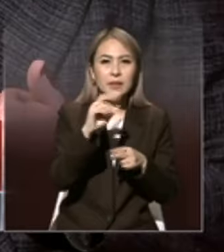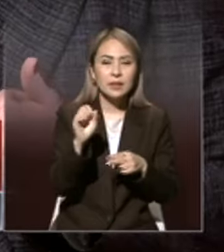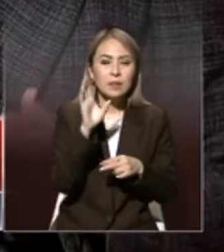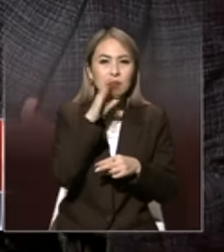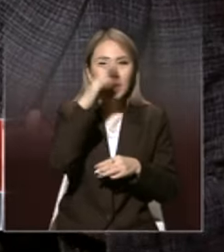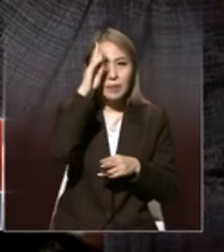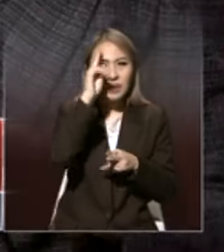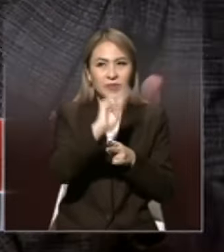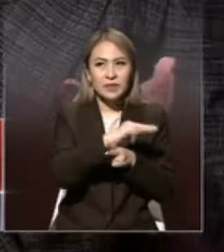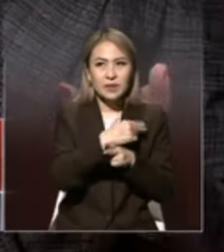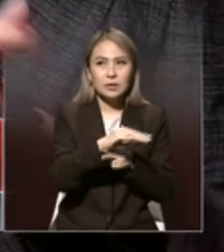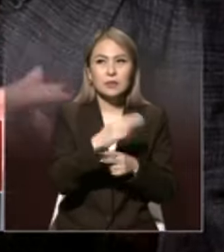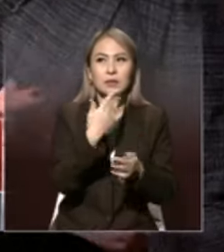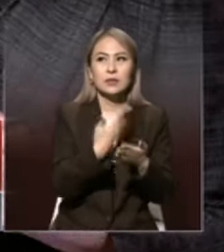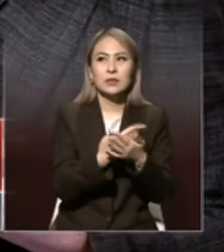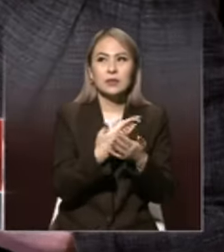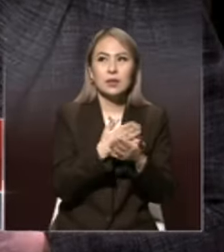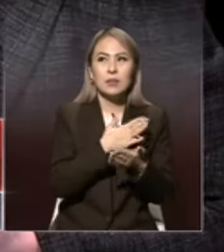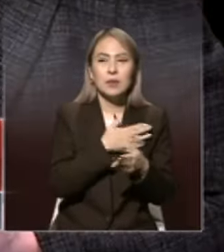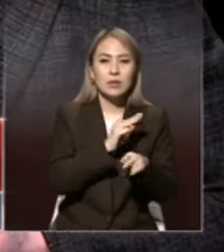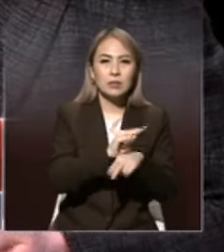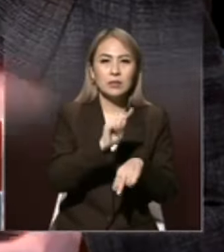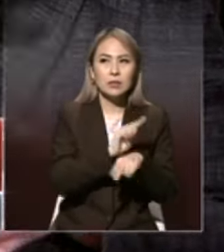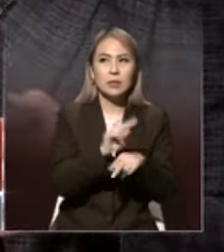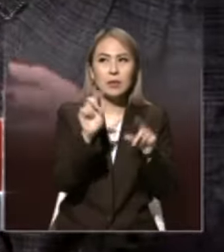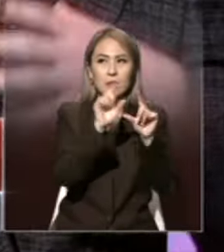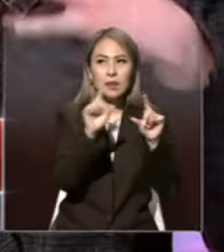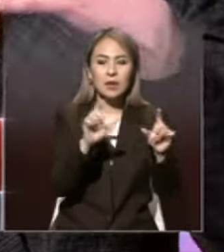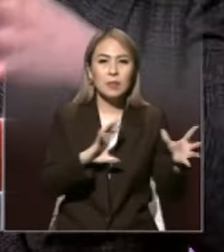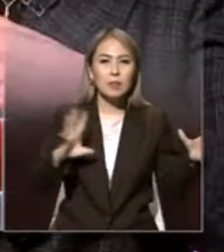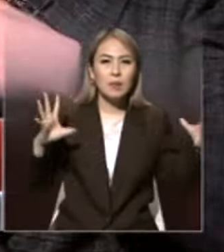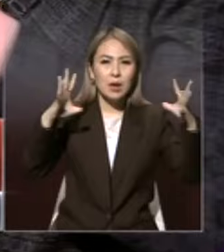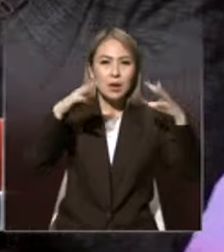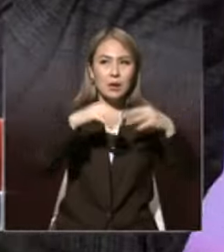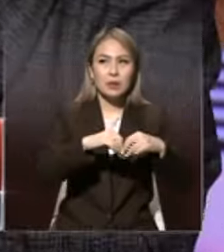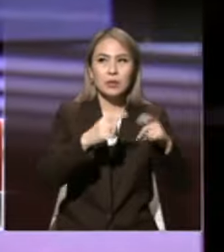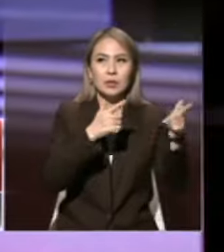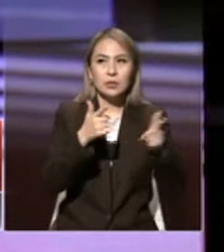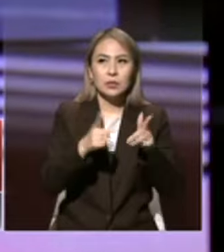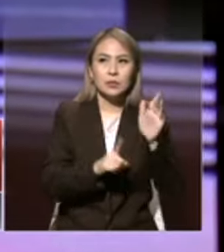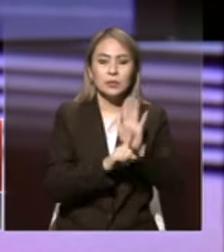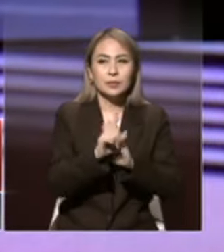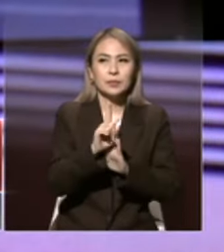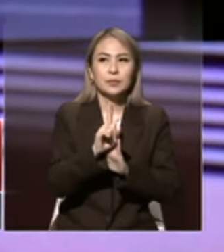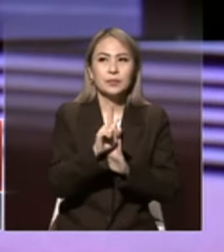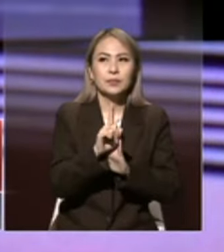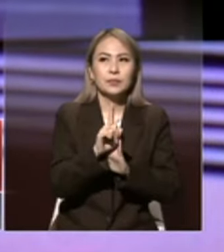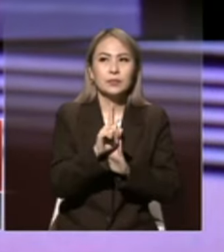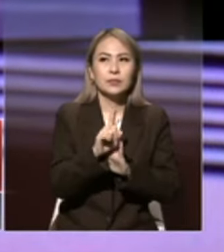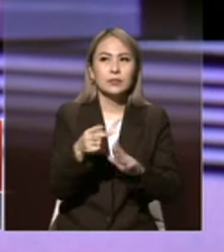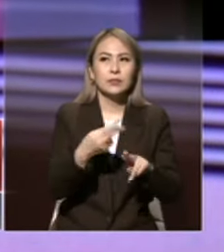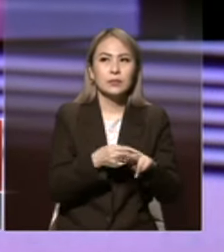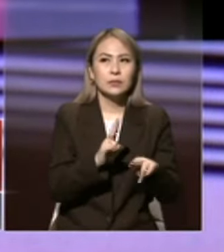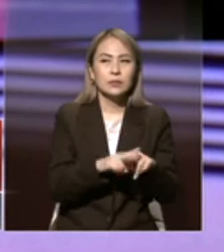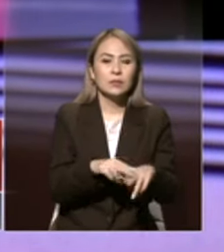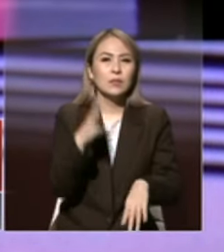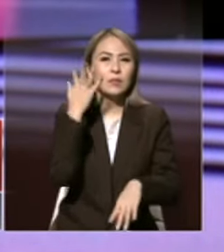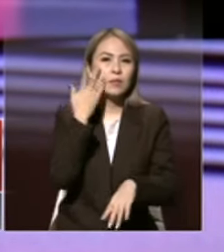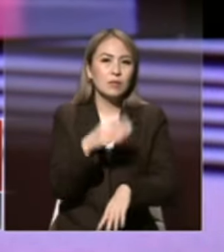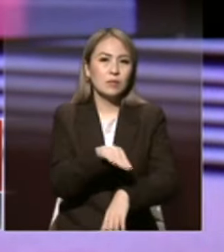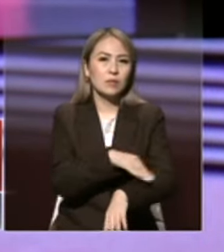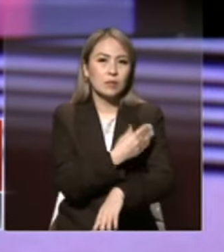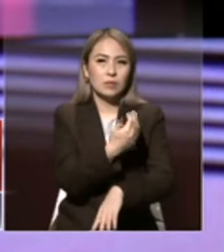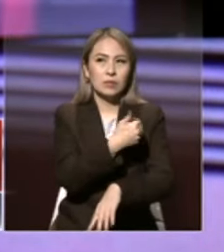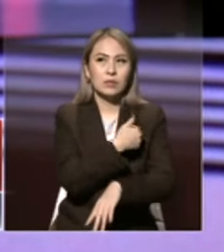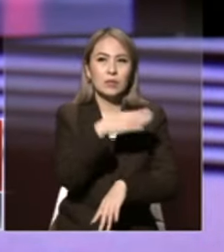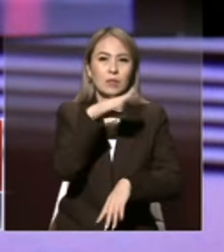ата-ананың беретін тәрбиесі болсын, біз үйрететін мақал-мәліктер болсын, соның барлығы дайындыққа алып келеді деп айтып жатырмын. Ол үйленгім келген кезде